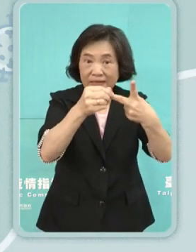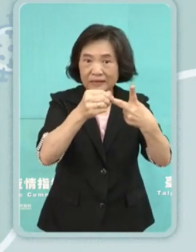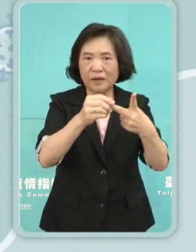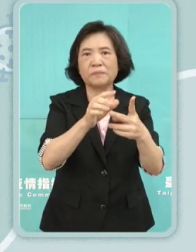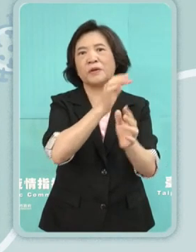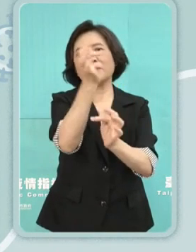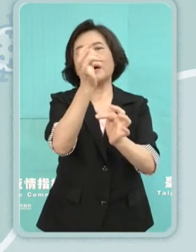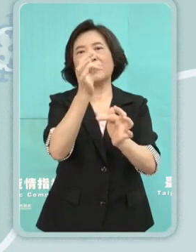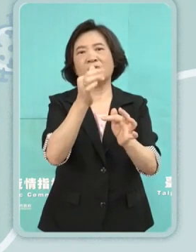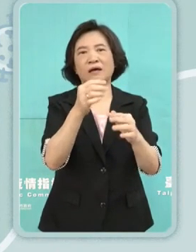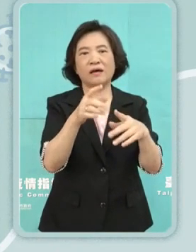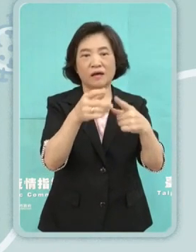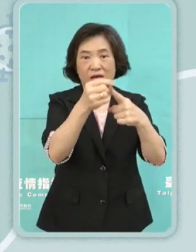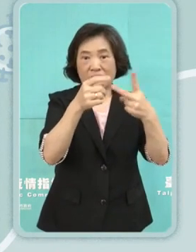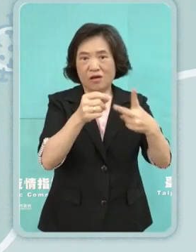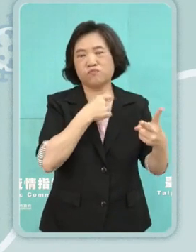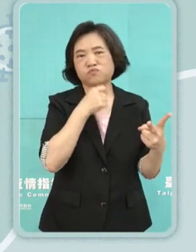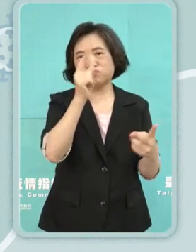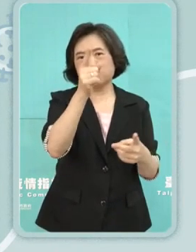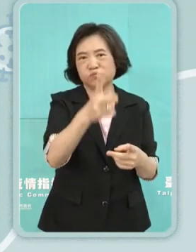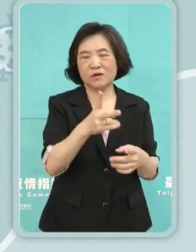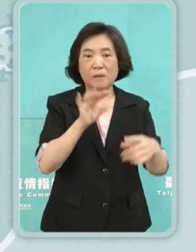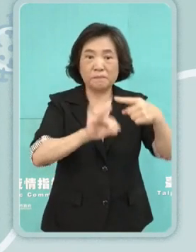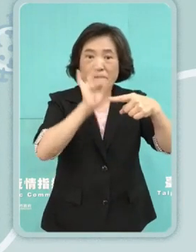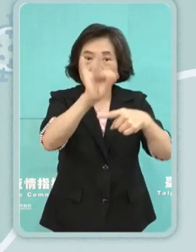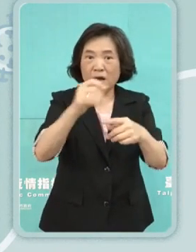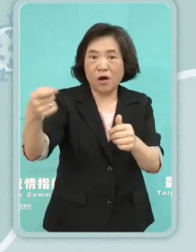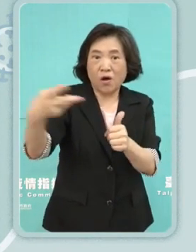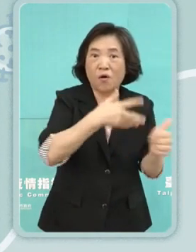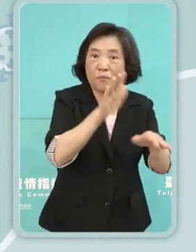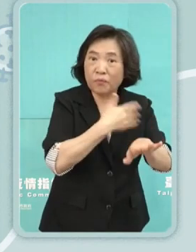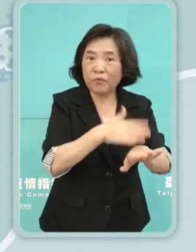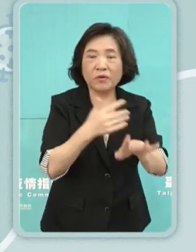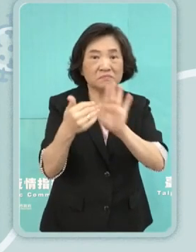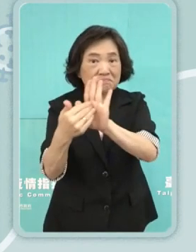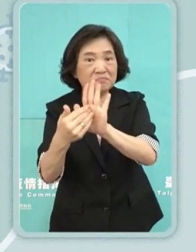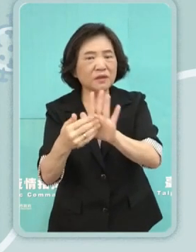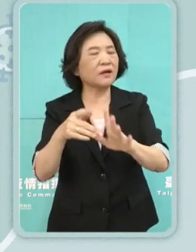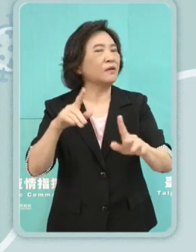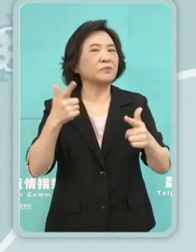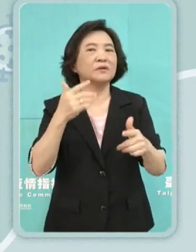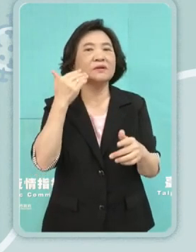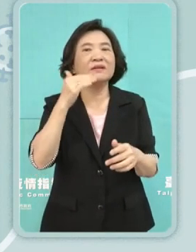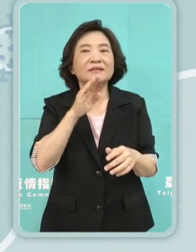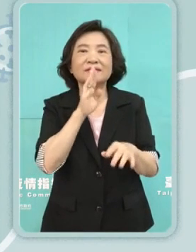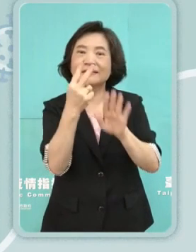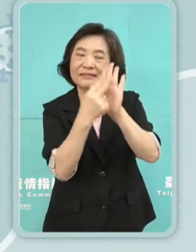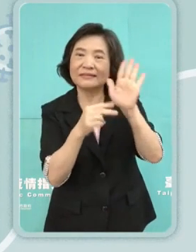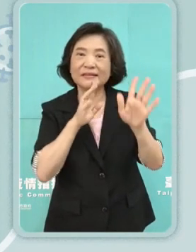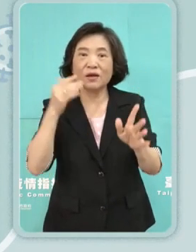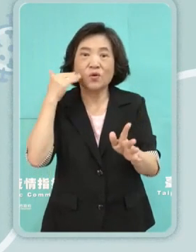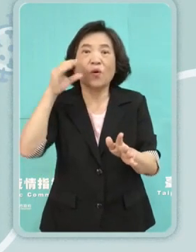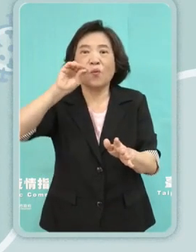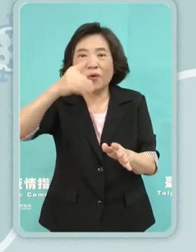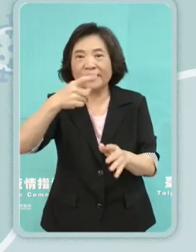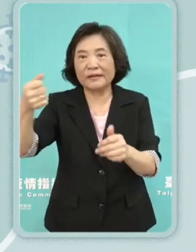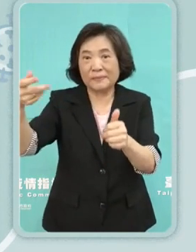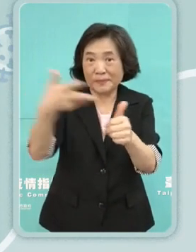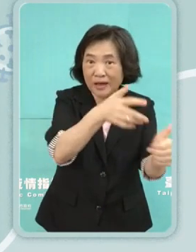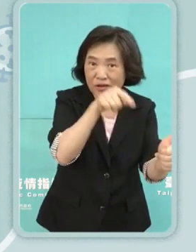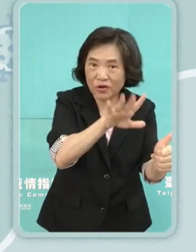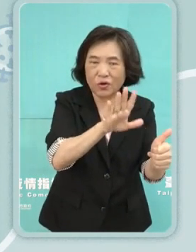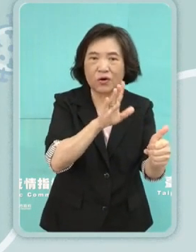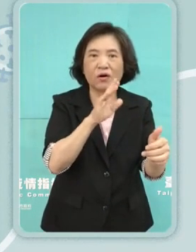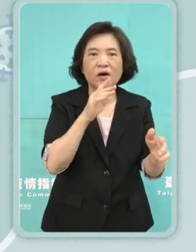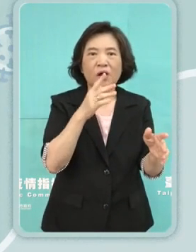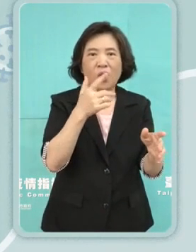那打就算打完2剂，也不是100%不会感染的，只是说万一你感染的话，哦，这个重症或死